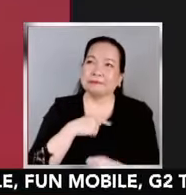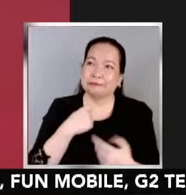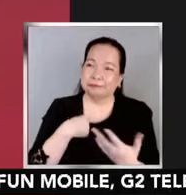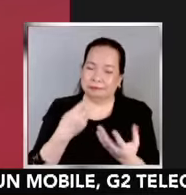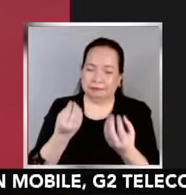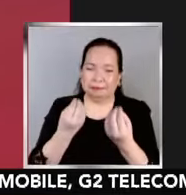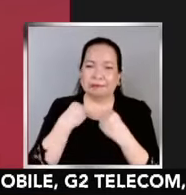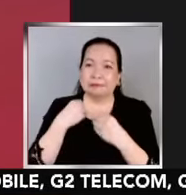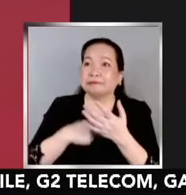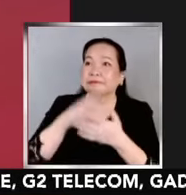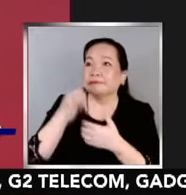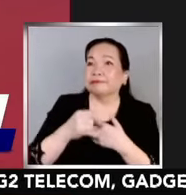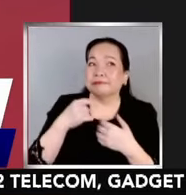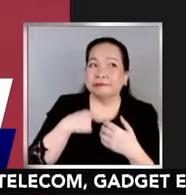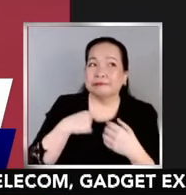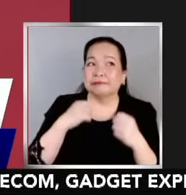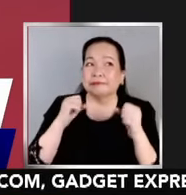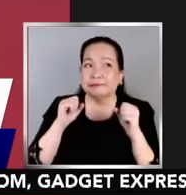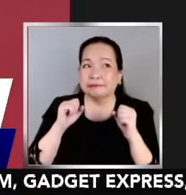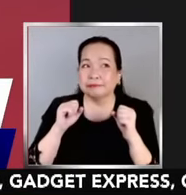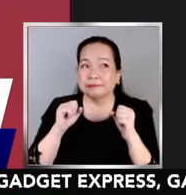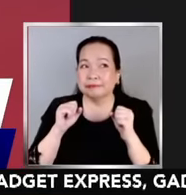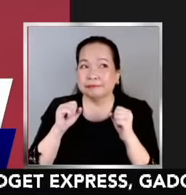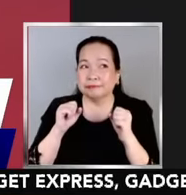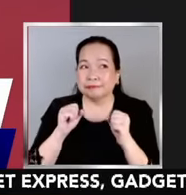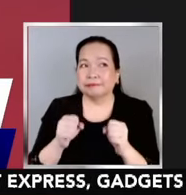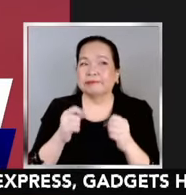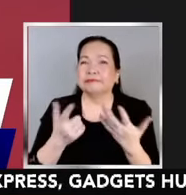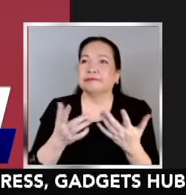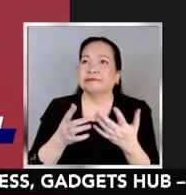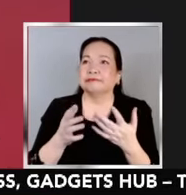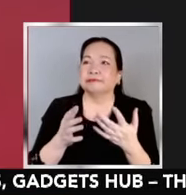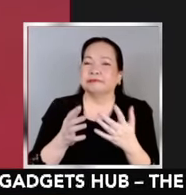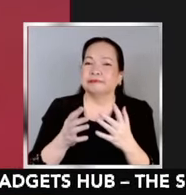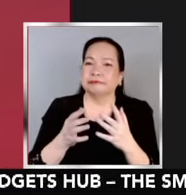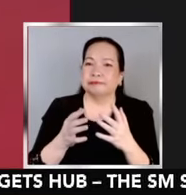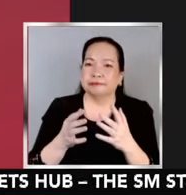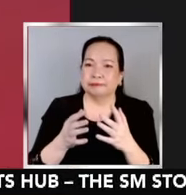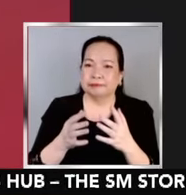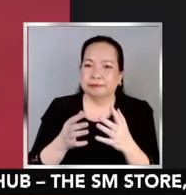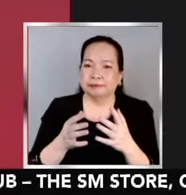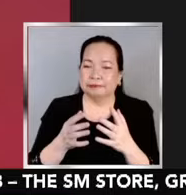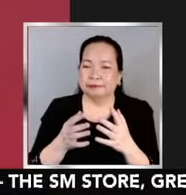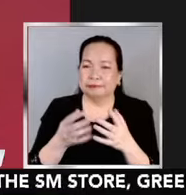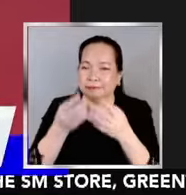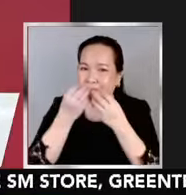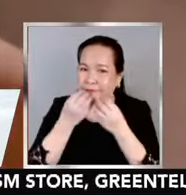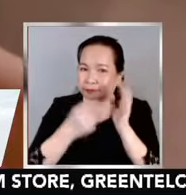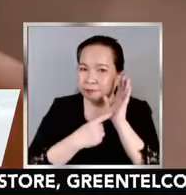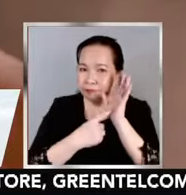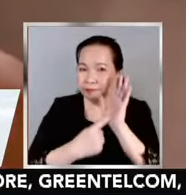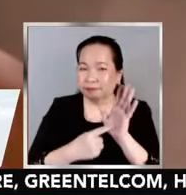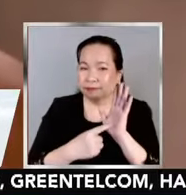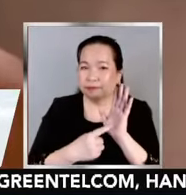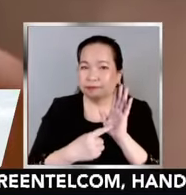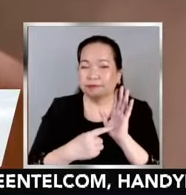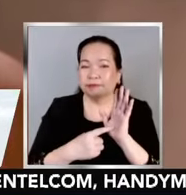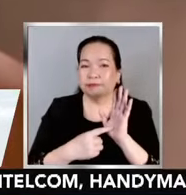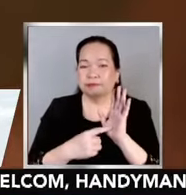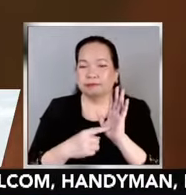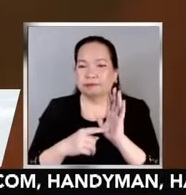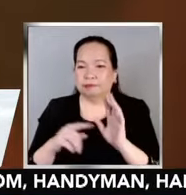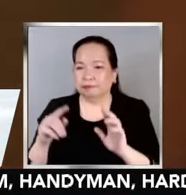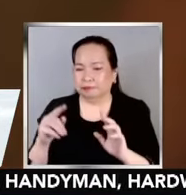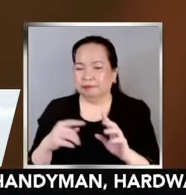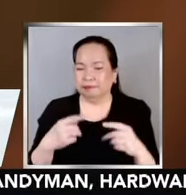kaya natin i-educate yung mga tao. Mm-hmm. Na tungkol naman dito sa in vitro. Habang si